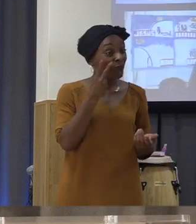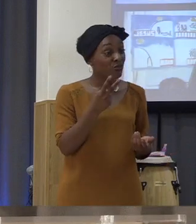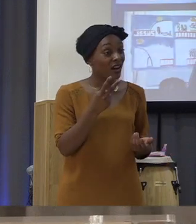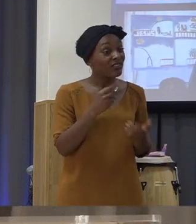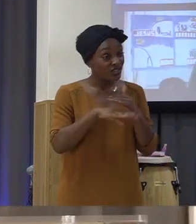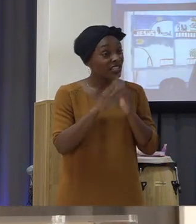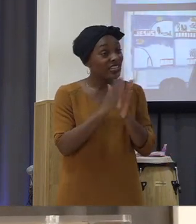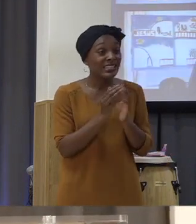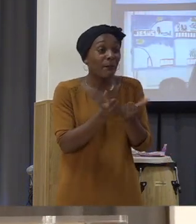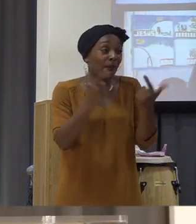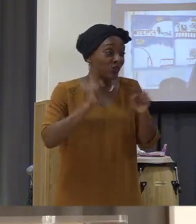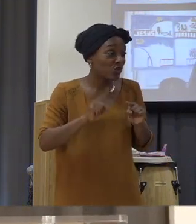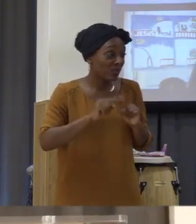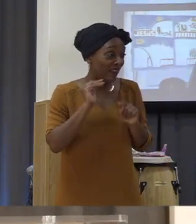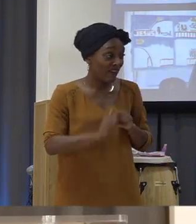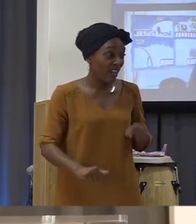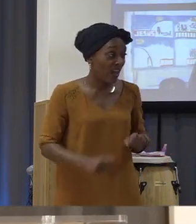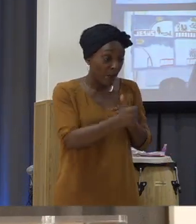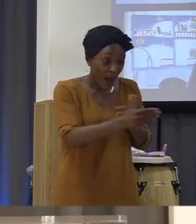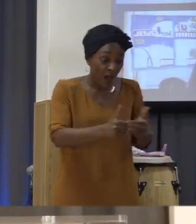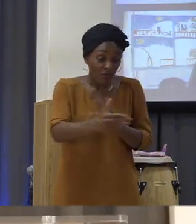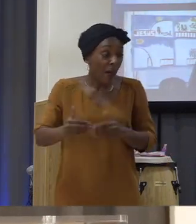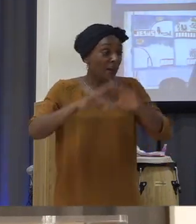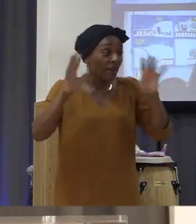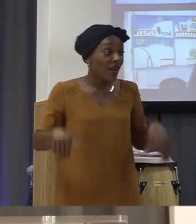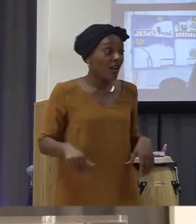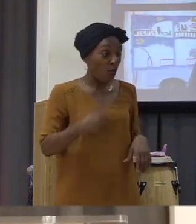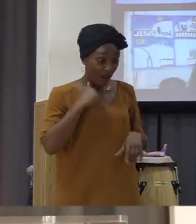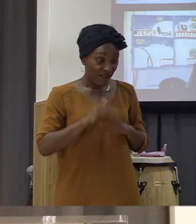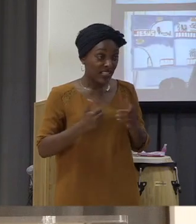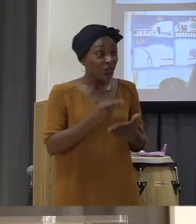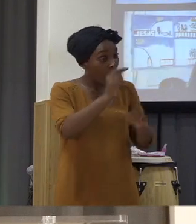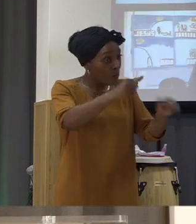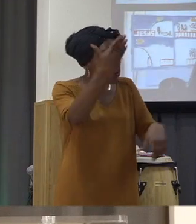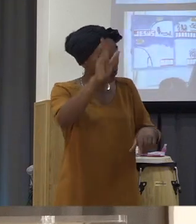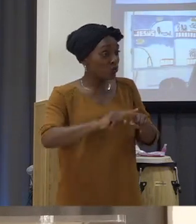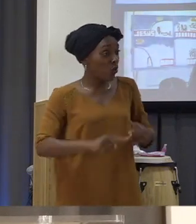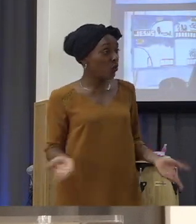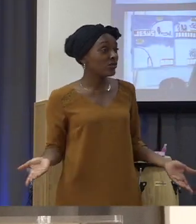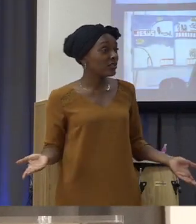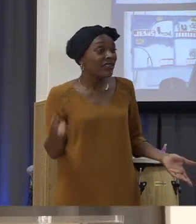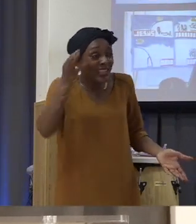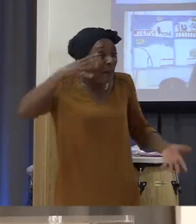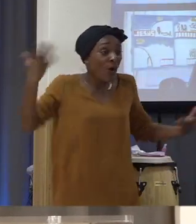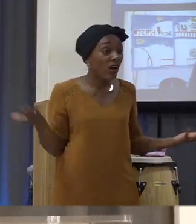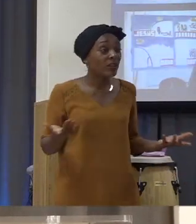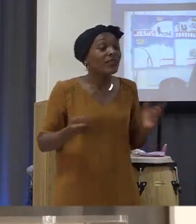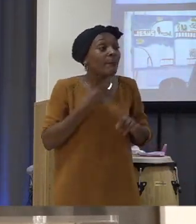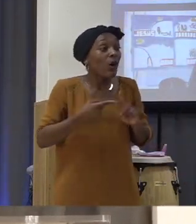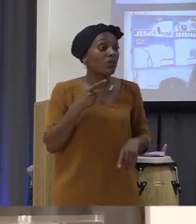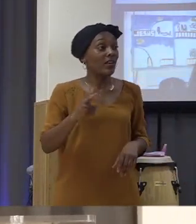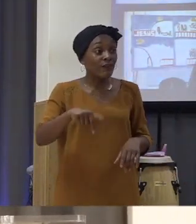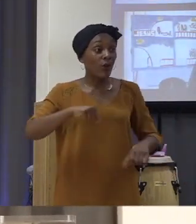toutes sortes de choses. Moi, j'ai fait ça, mais vous pouvez faire autre chose dans l'Église. Peu importe, l'important, c'est d'être